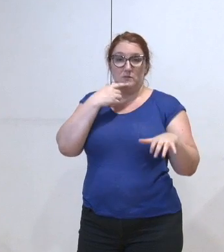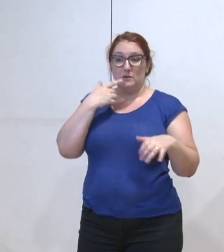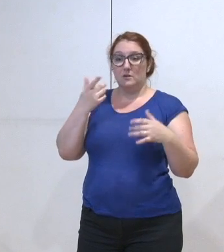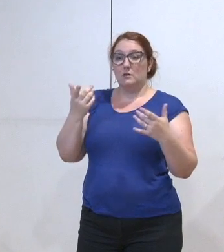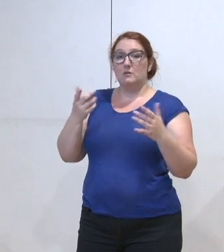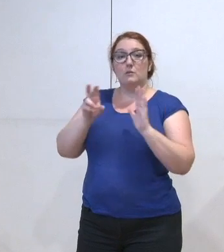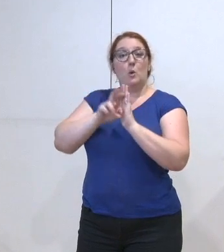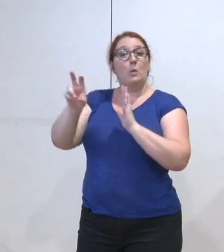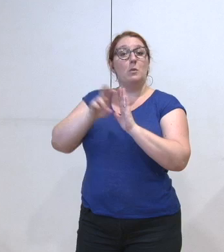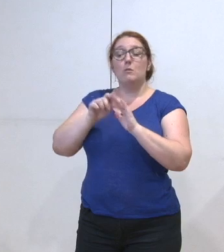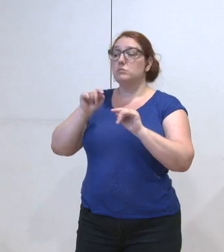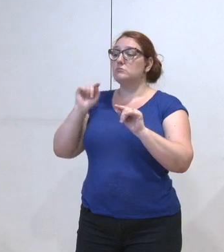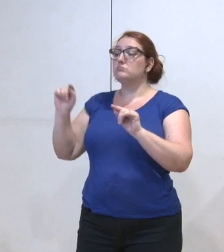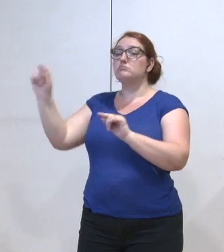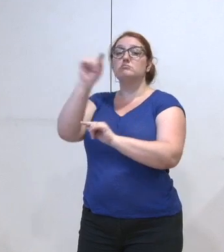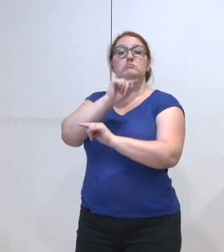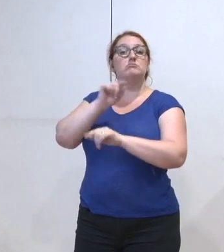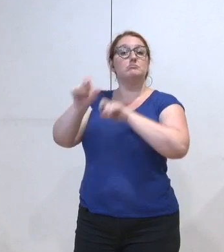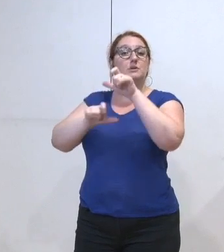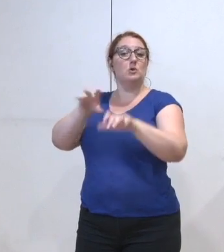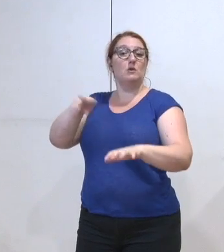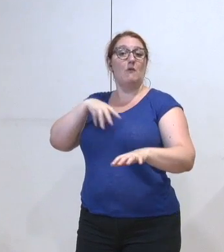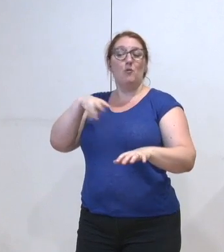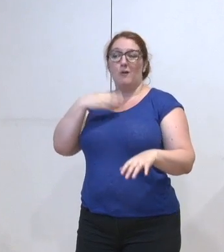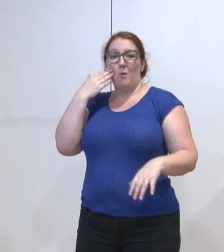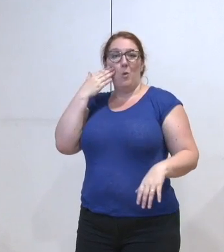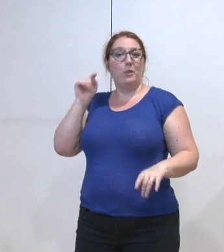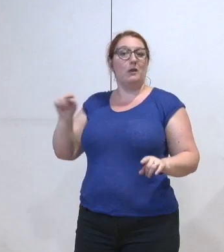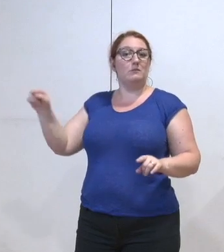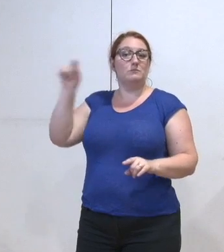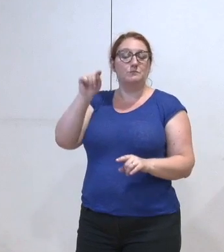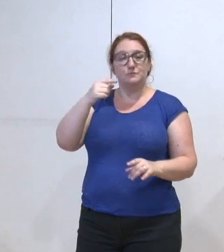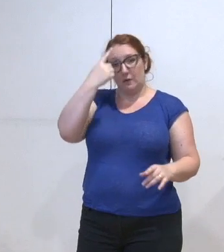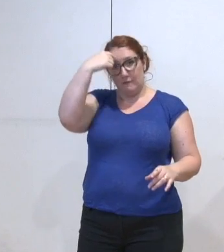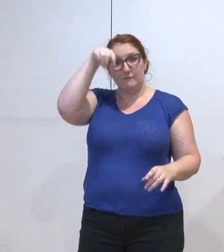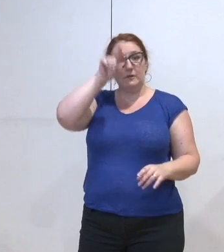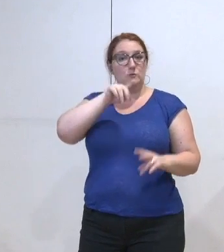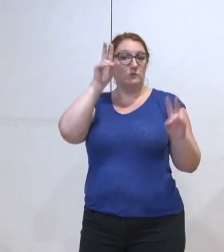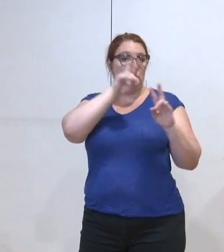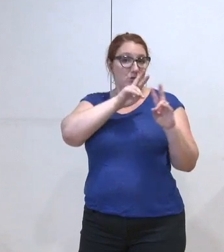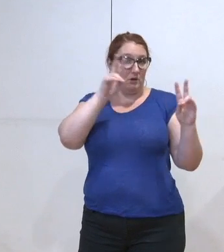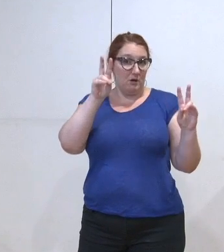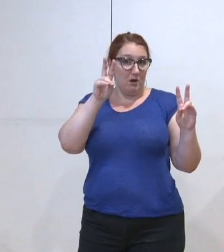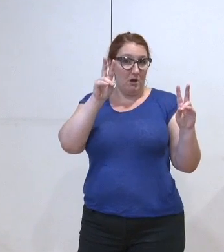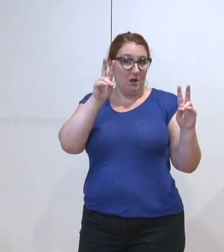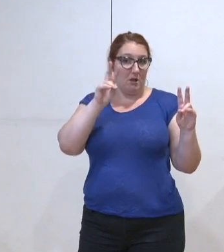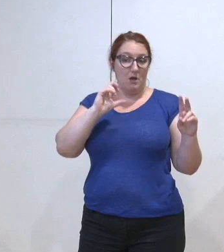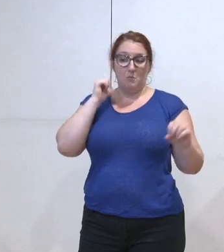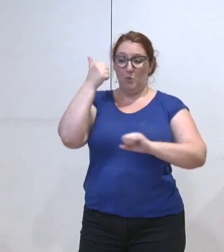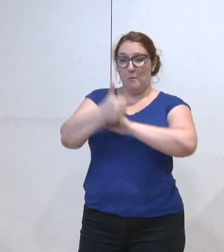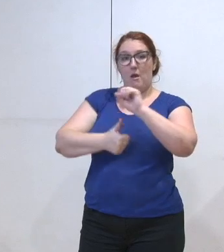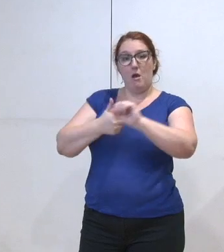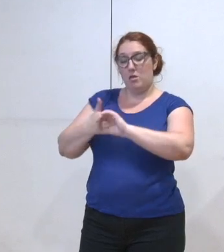place de Grenoble euh avec une ligne générale qui a euh poussé dans cette première année de